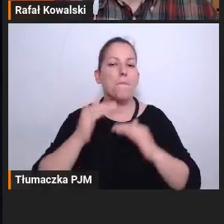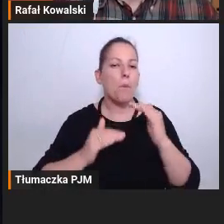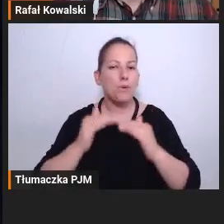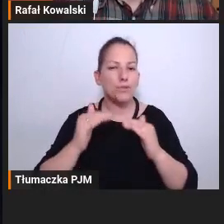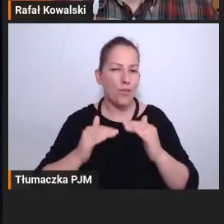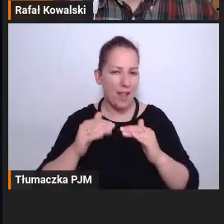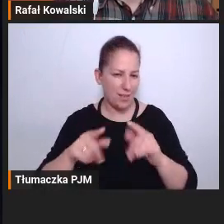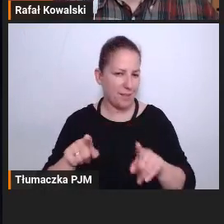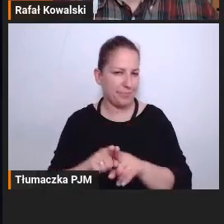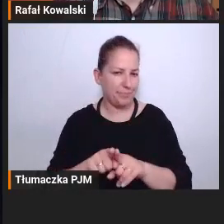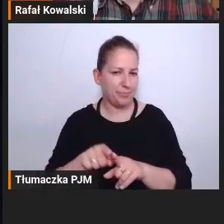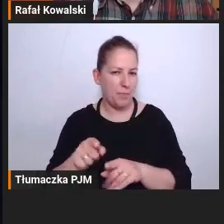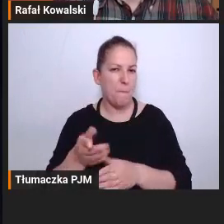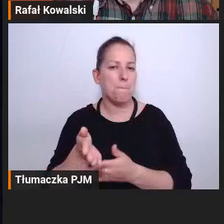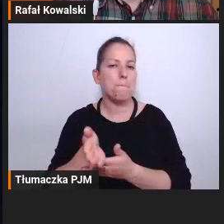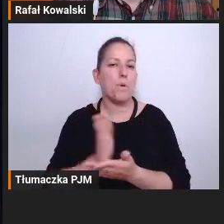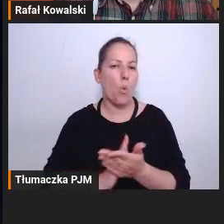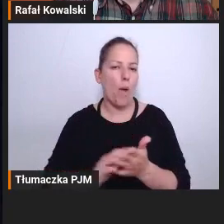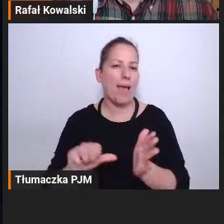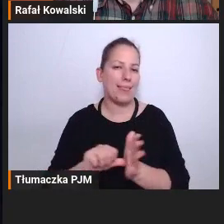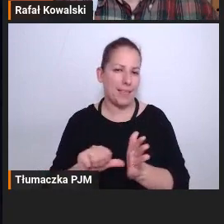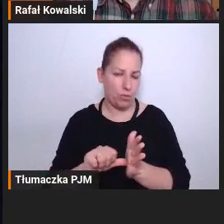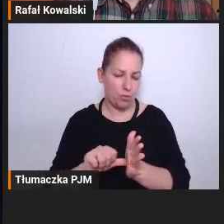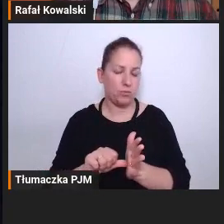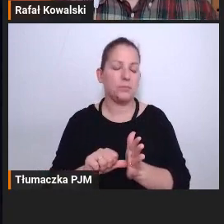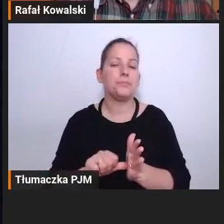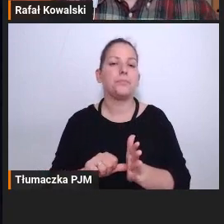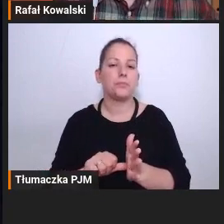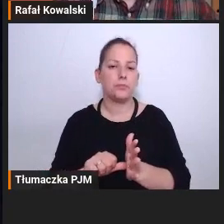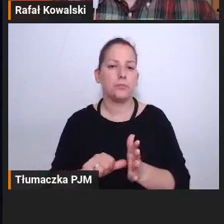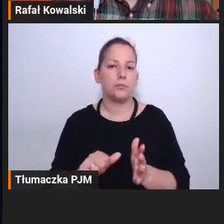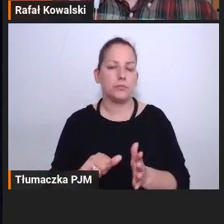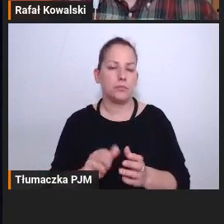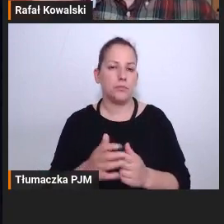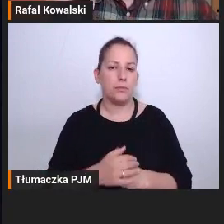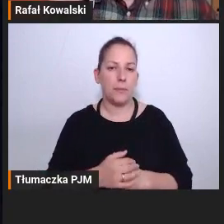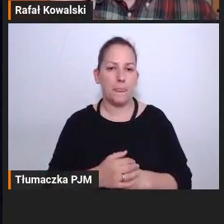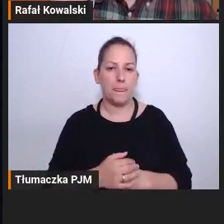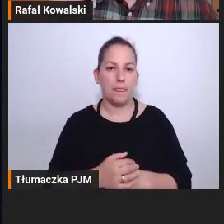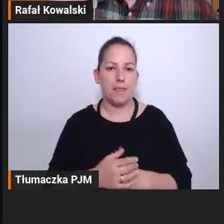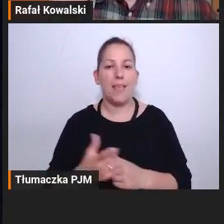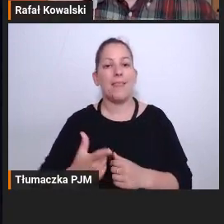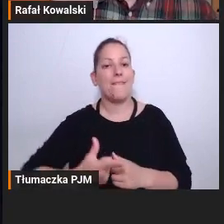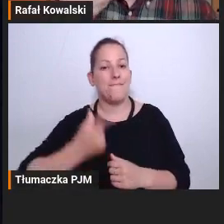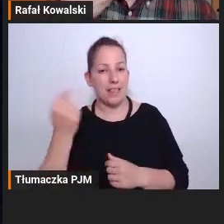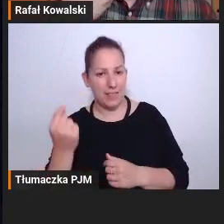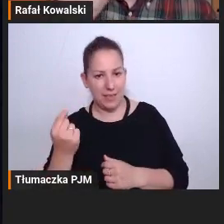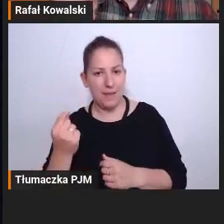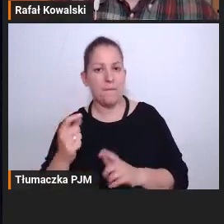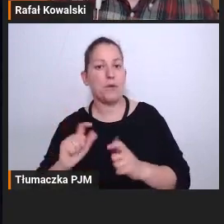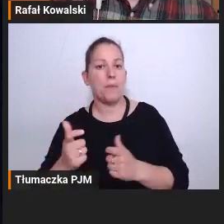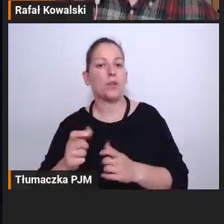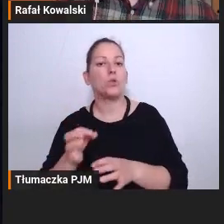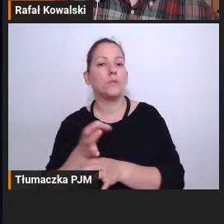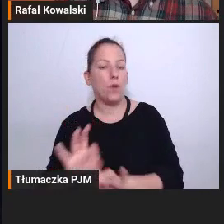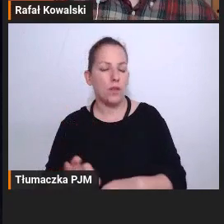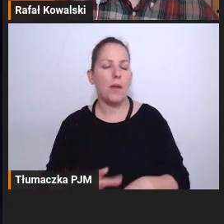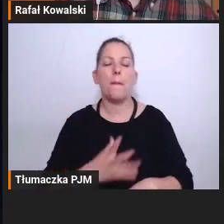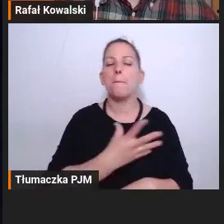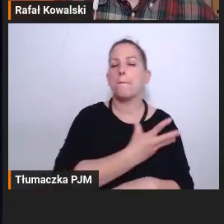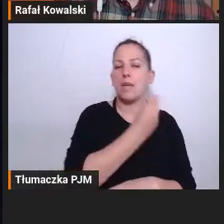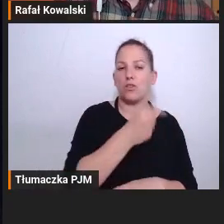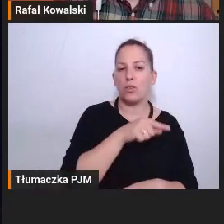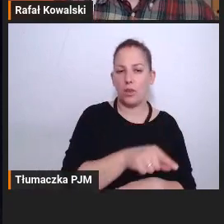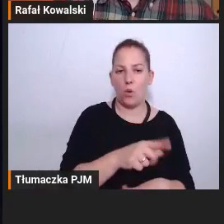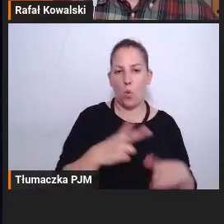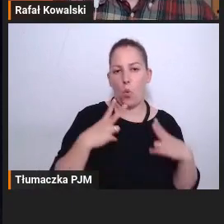tego pół etatu, tak? Tej ilości godzin. Czyli 2 dni w przypadku zwolnienia, 5 dni w